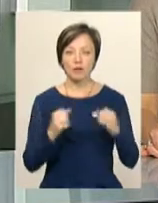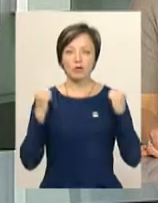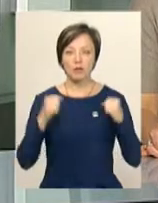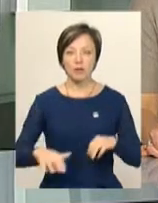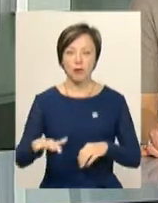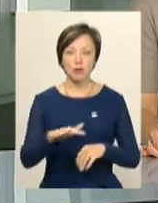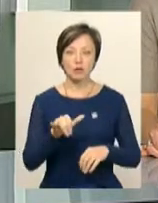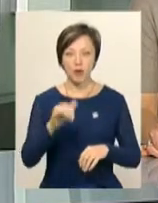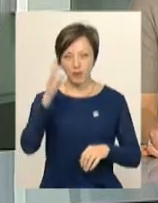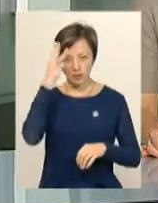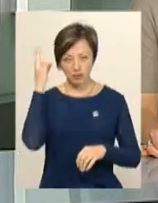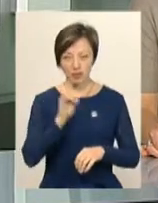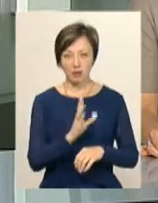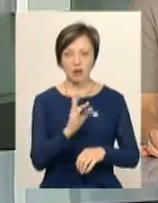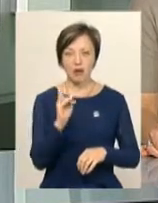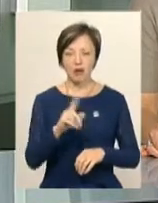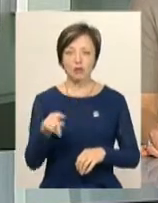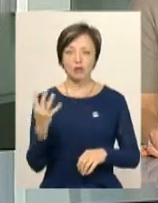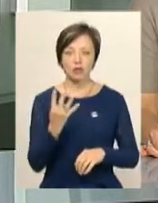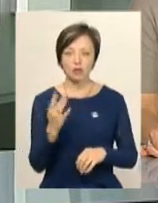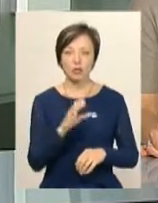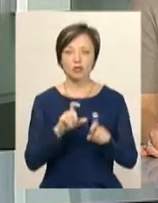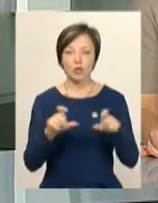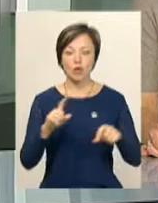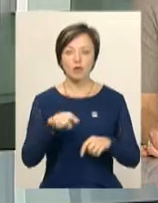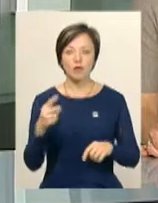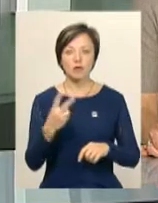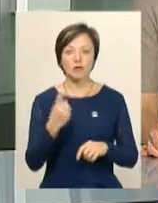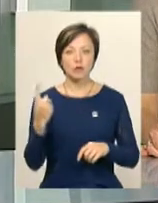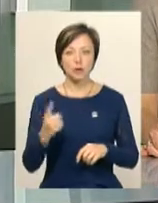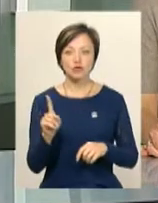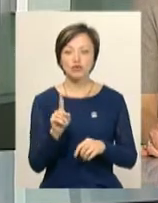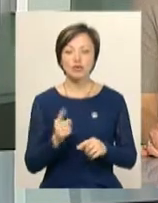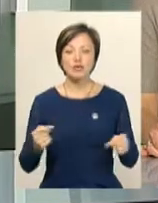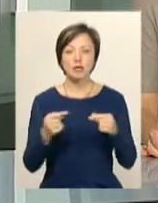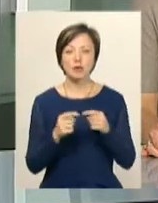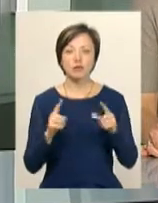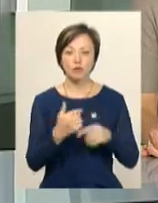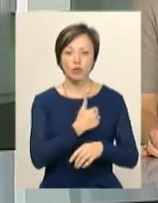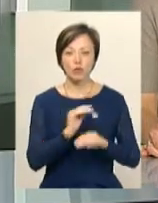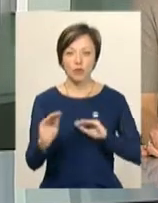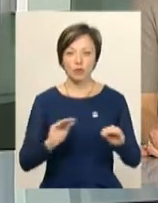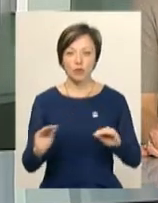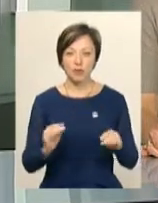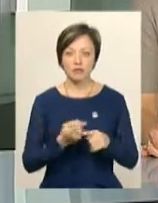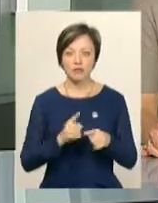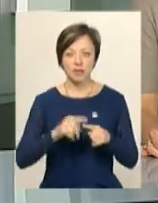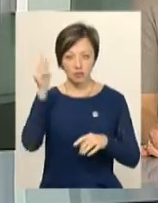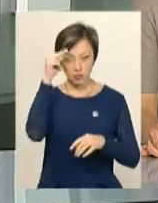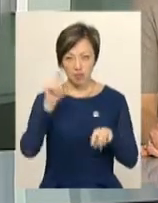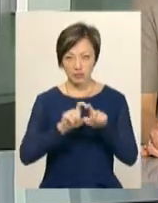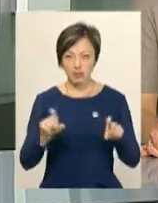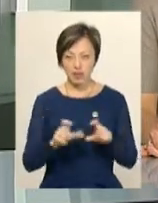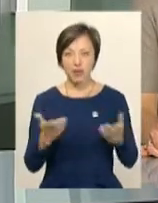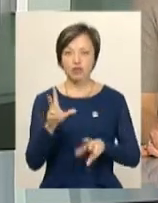спортивних майданчиків у Хмельницькому НВК номер 4 та ЗОШ номер 21. Що саме і чому хочуть облаштувати у цих навчальних закладах